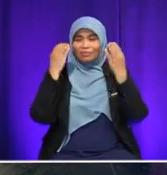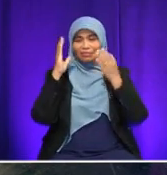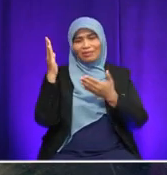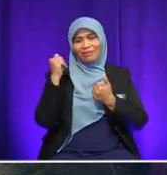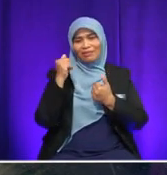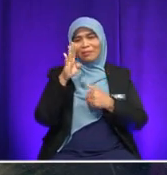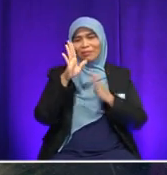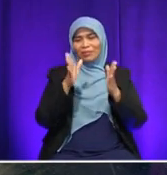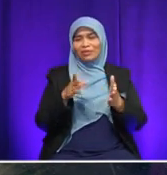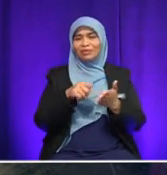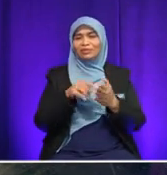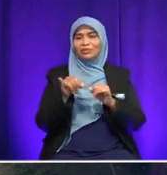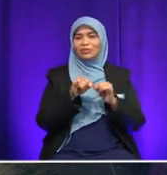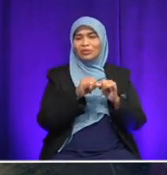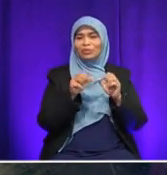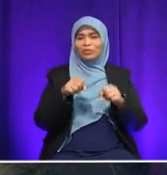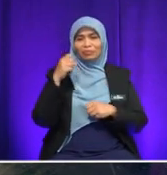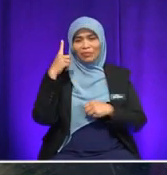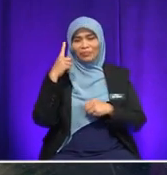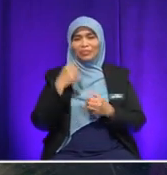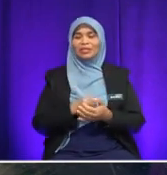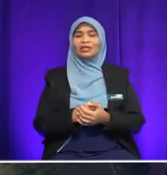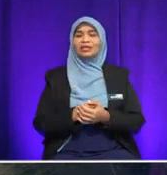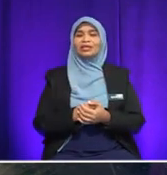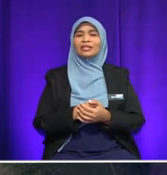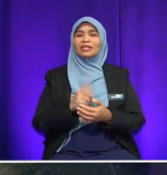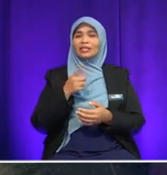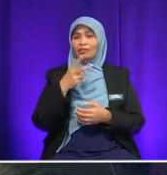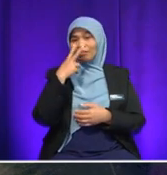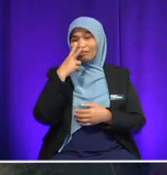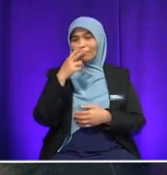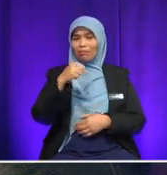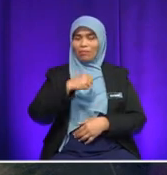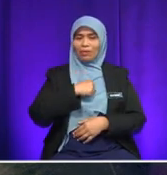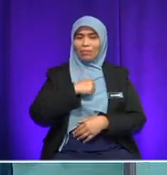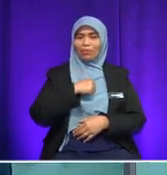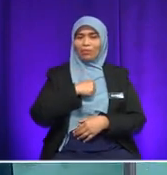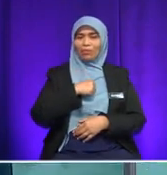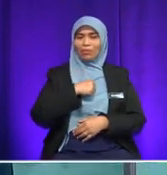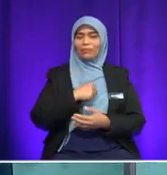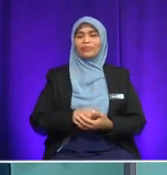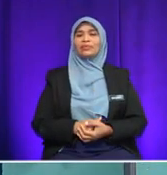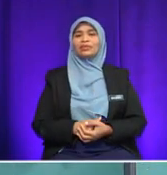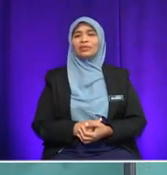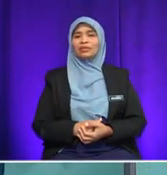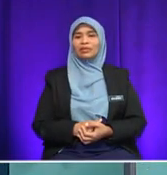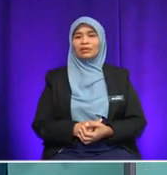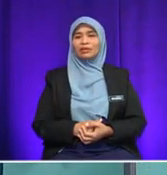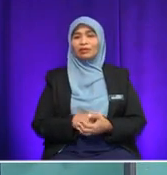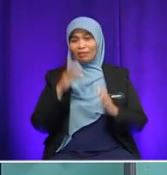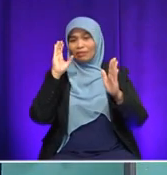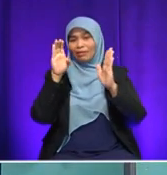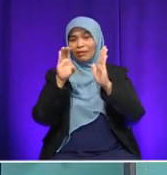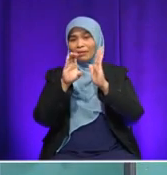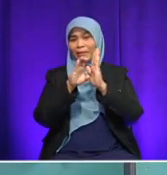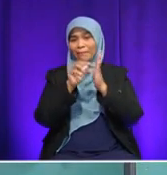ya. Okey. Kita tengok pula watak dan perwatakan aku. Okey, jom. Kita tengok dekat situ ya, dekat gambar yang cikgu